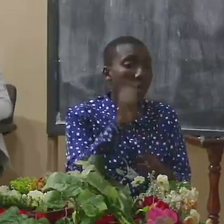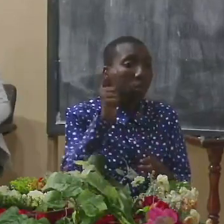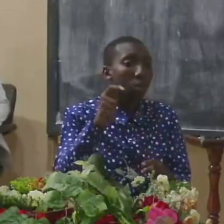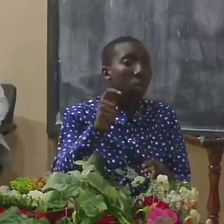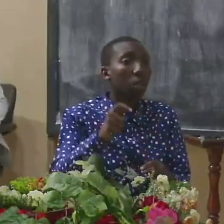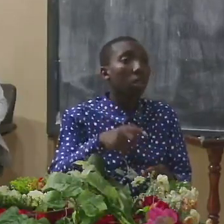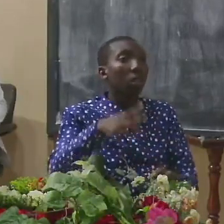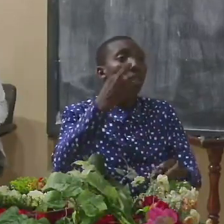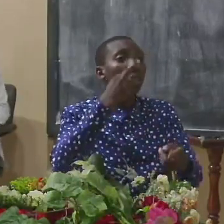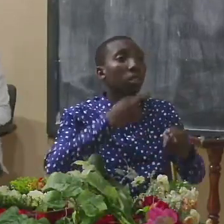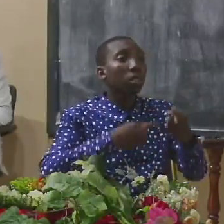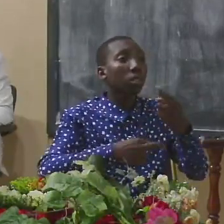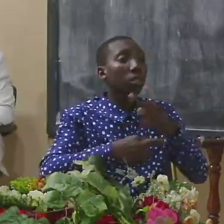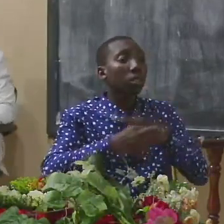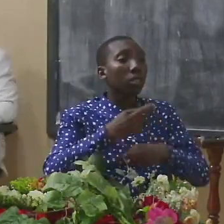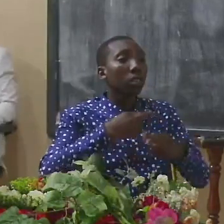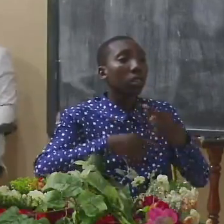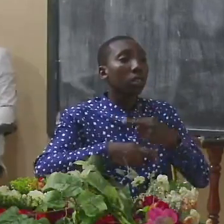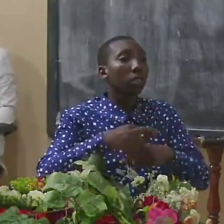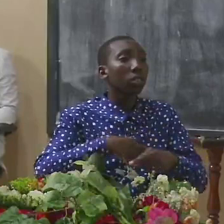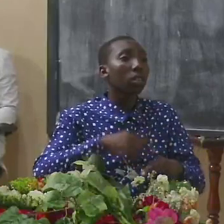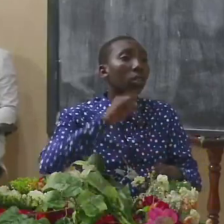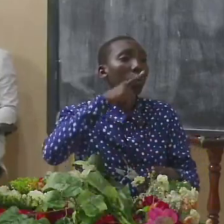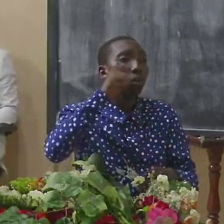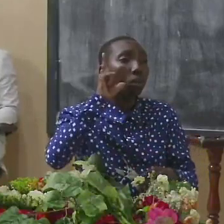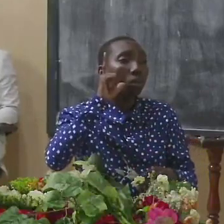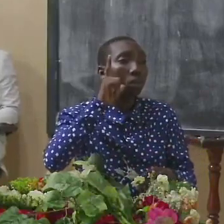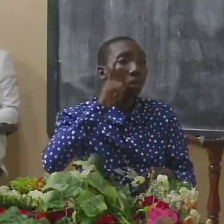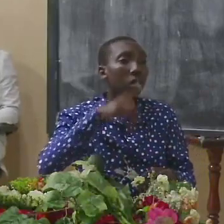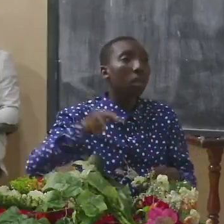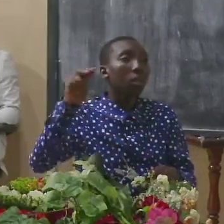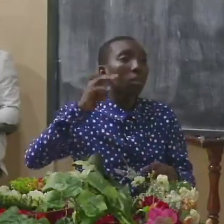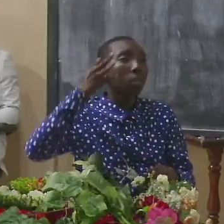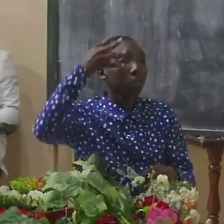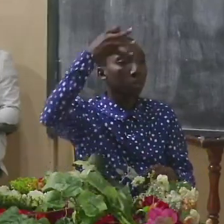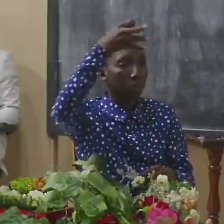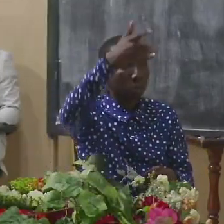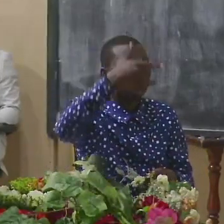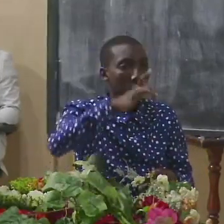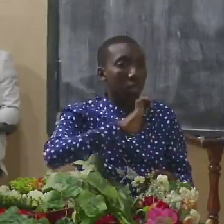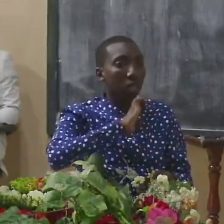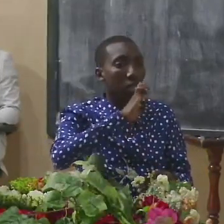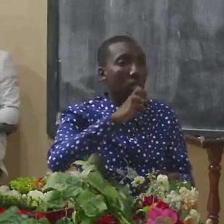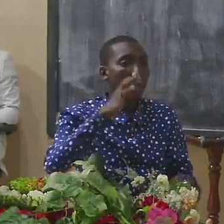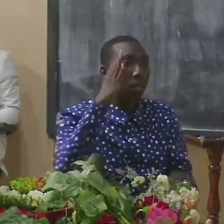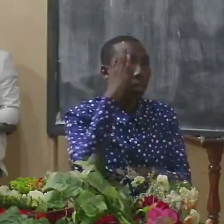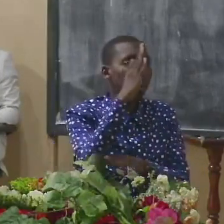Il doit retourner à Lubumbashi le mardi de la semaine prochaine. Il